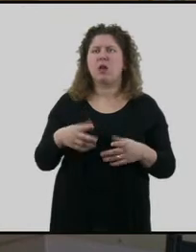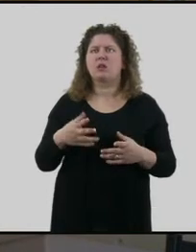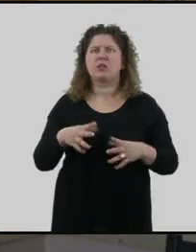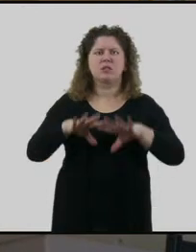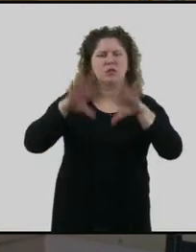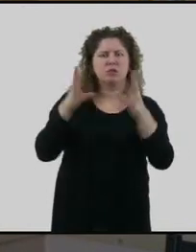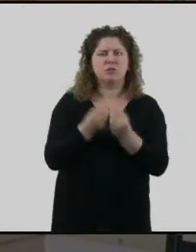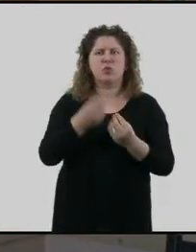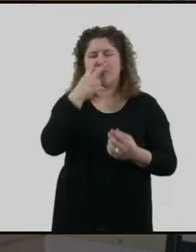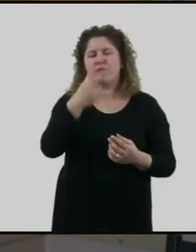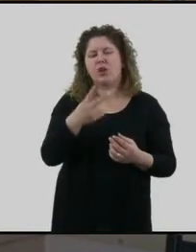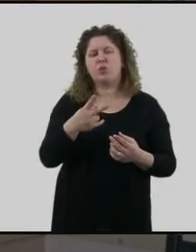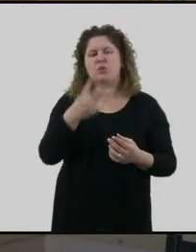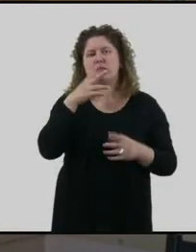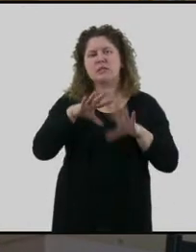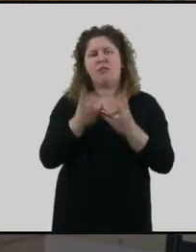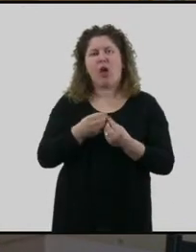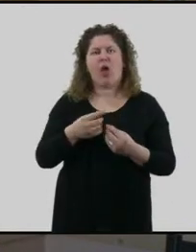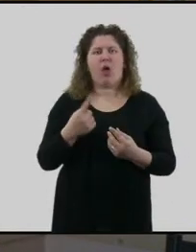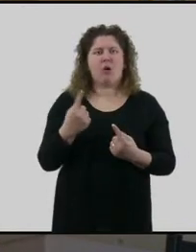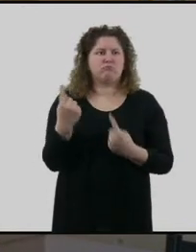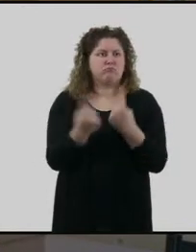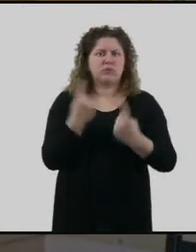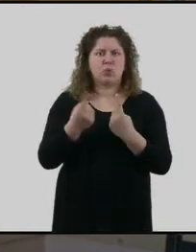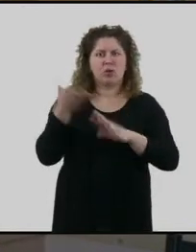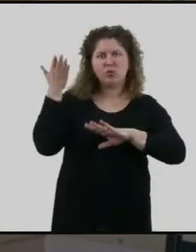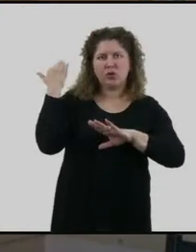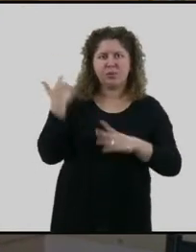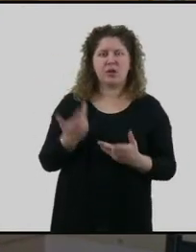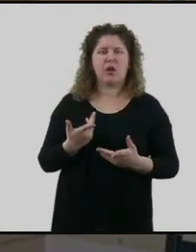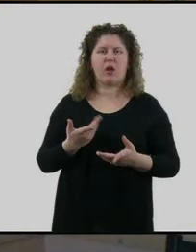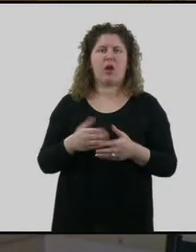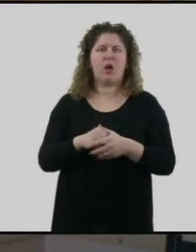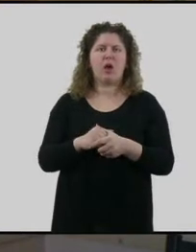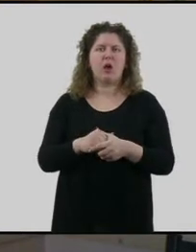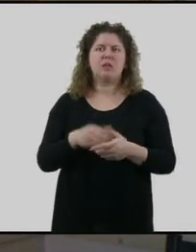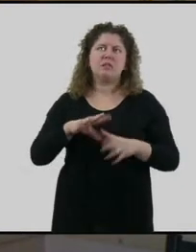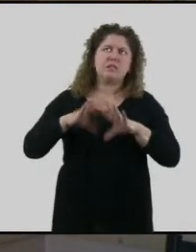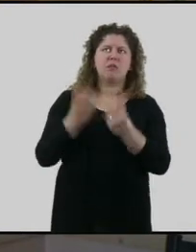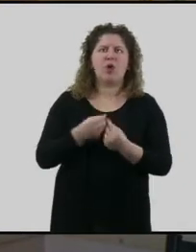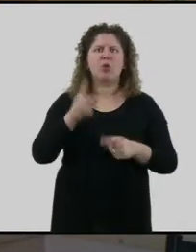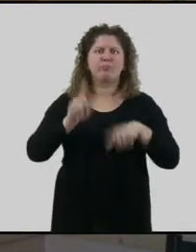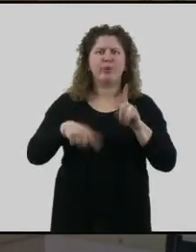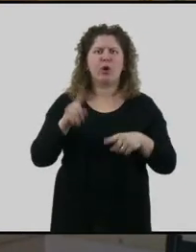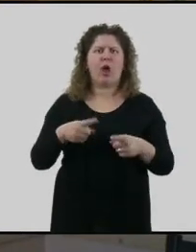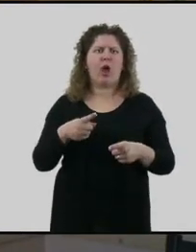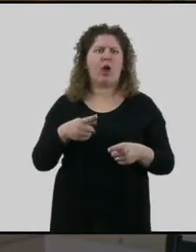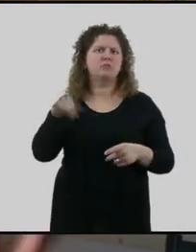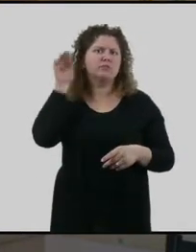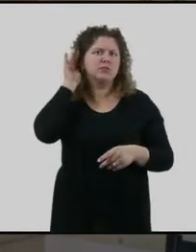imajući u vidu cjelokupne okolnosti pripremiti samo dijete na dolazak u domiteljsku obitelj, jer to sve neki puta dosta onako